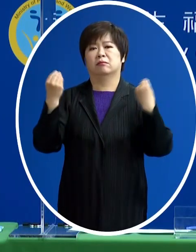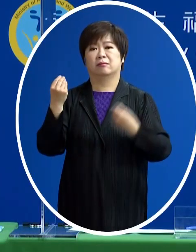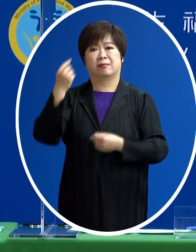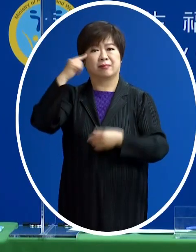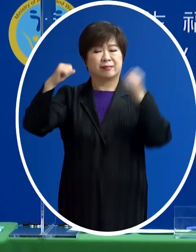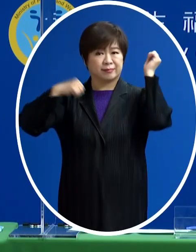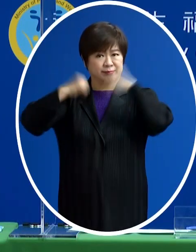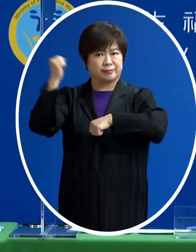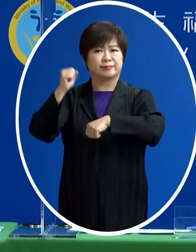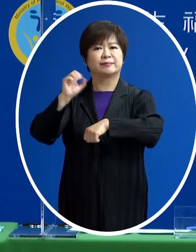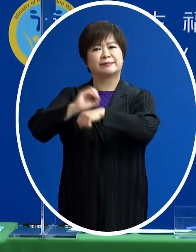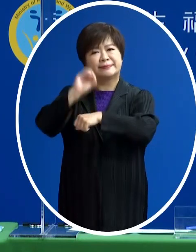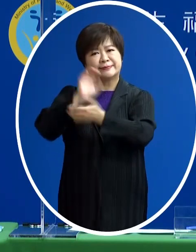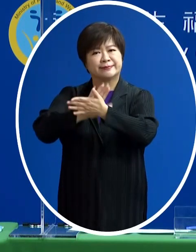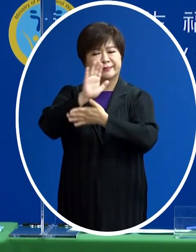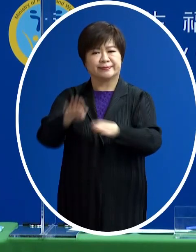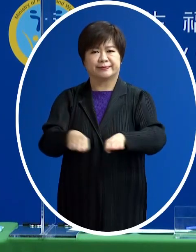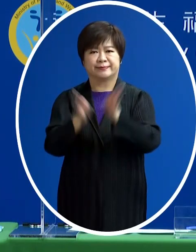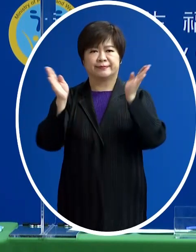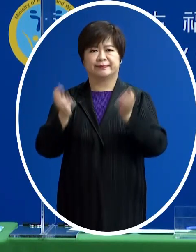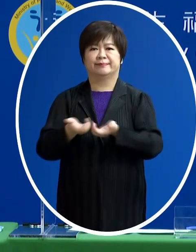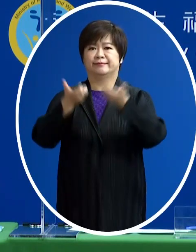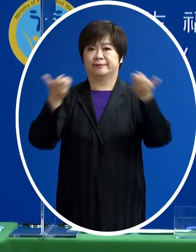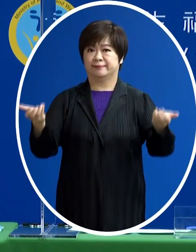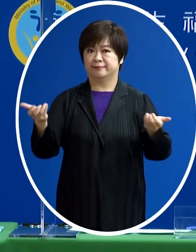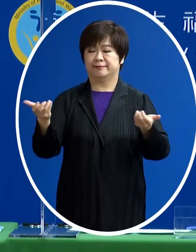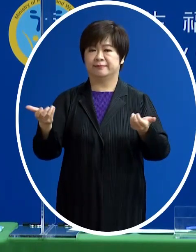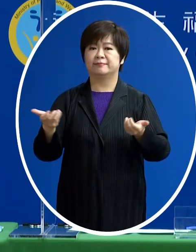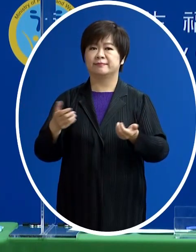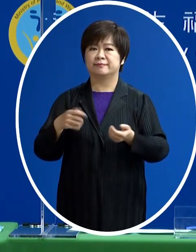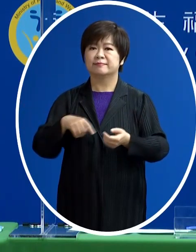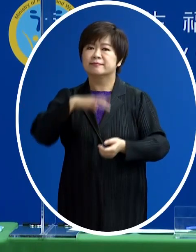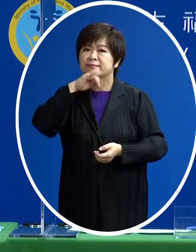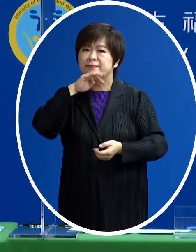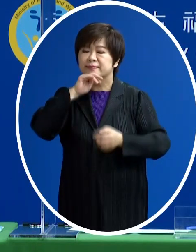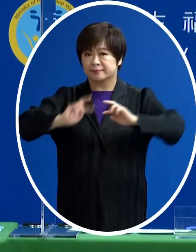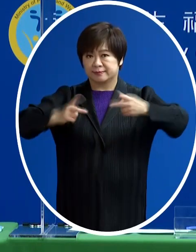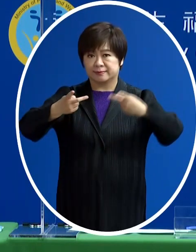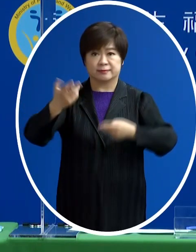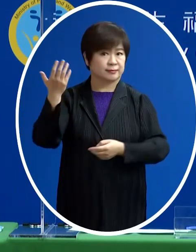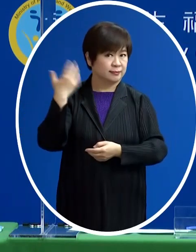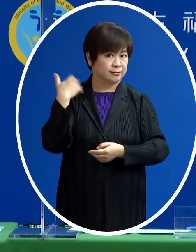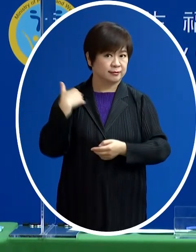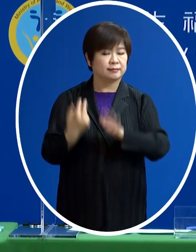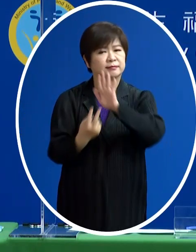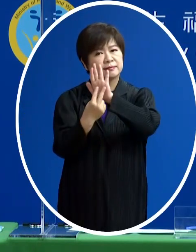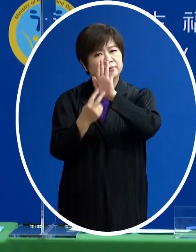晨零时起会放宽我们分流条件的这个年龄限制，原来是